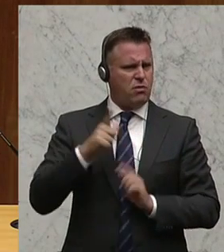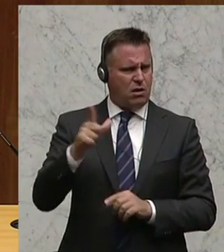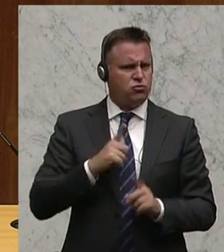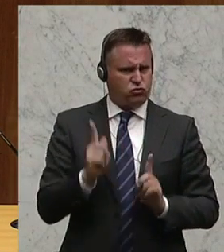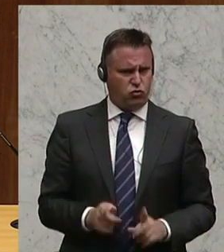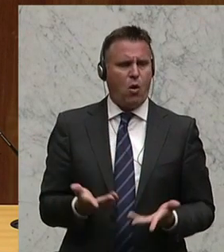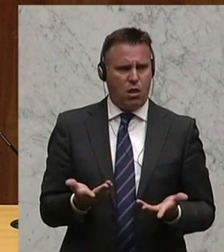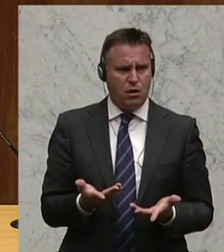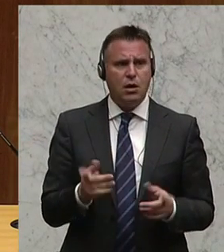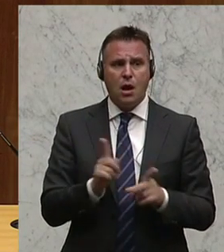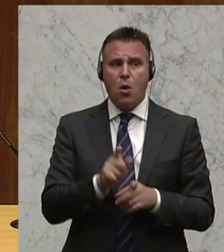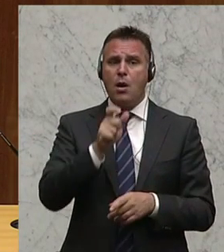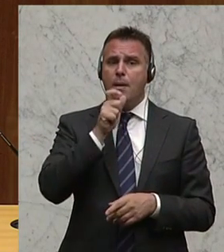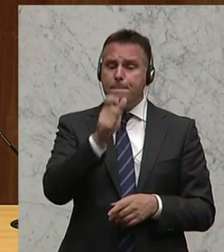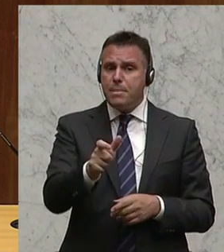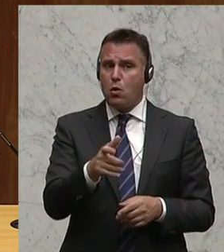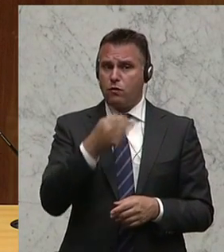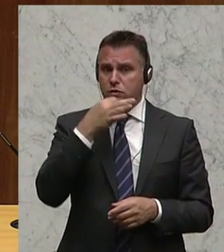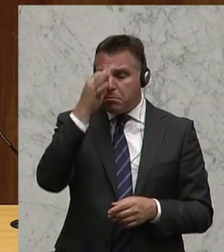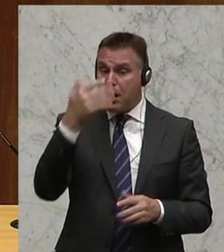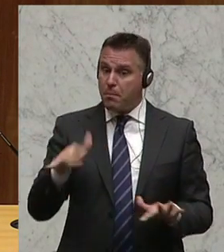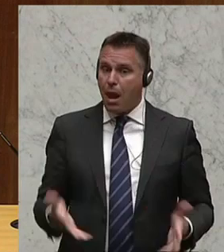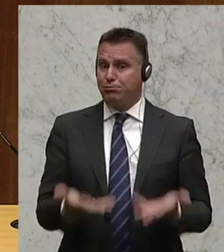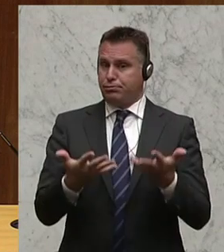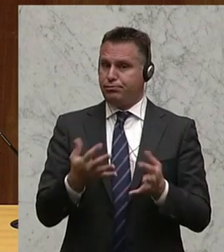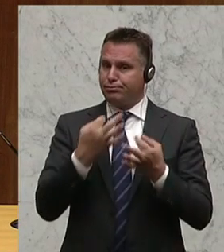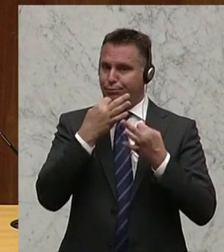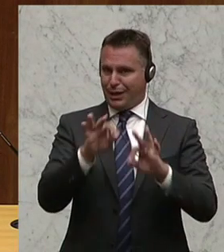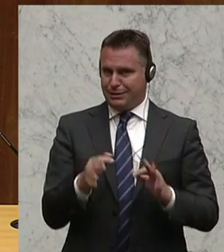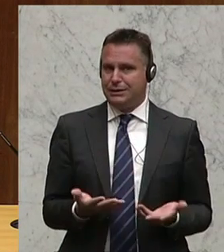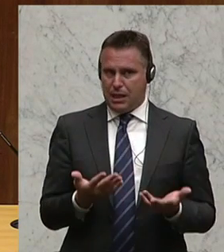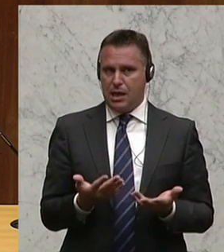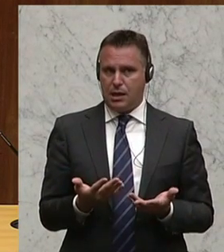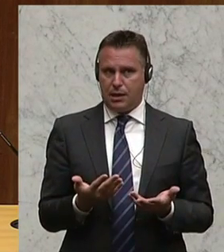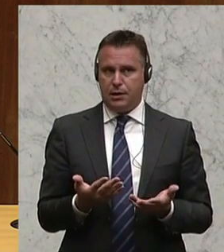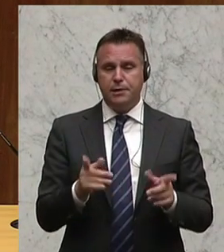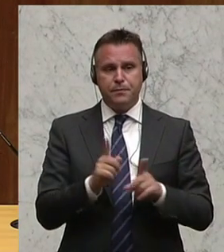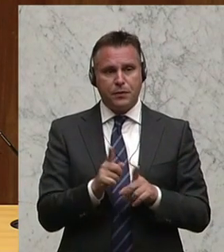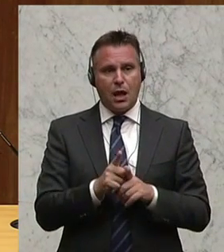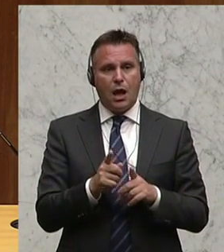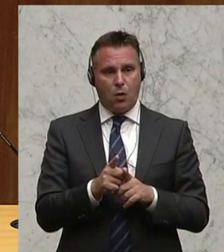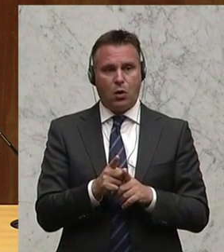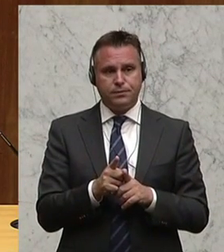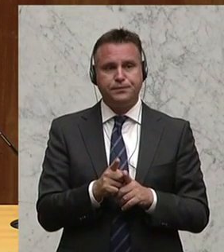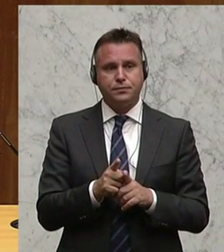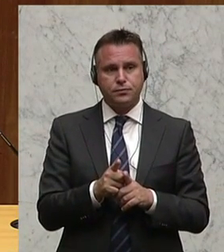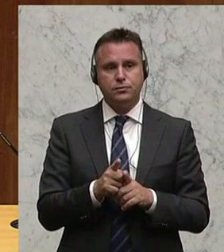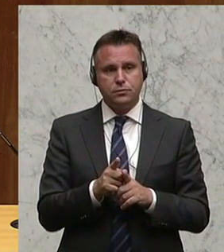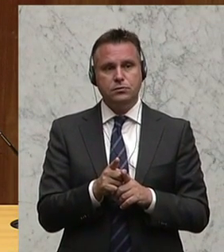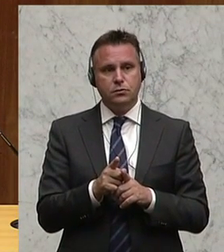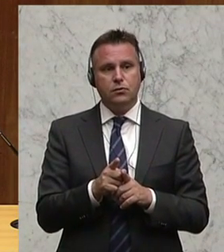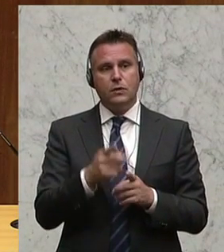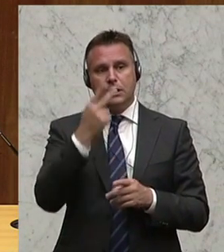Attraktivierung des Berufsbildes, und gestärkt wird diese Attraktivierung